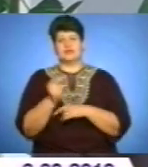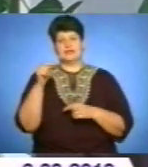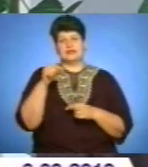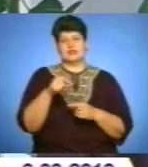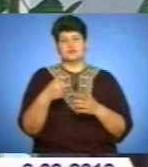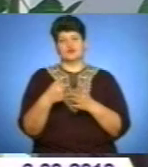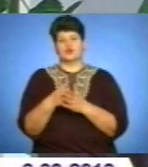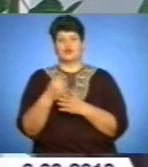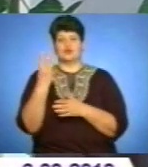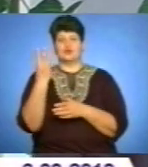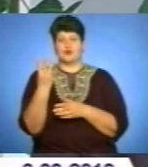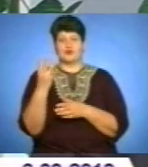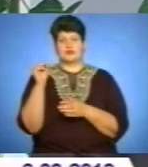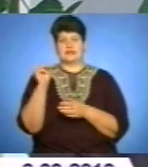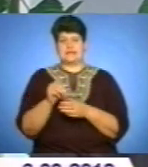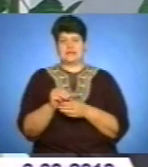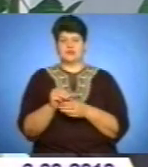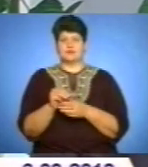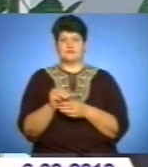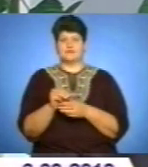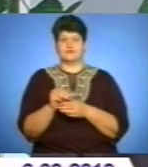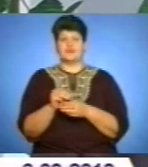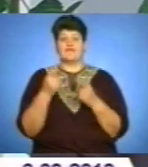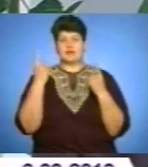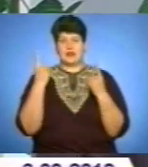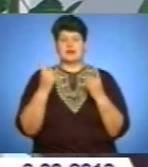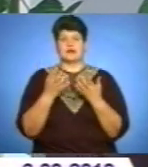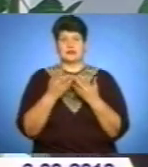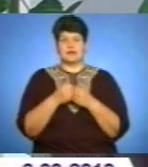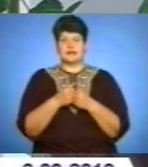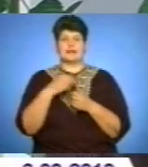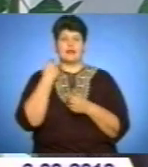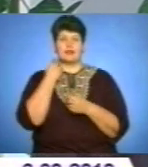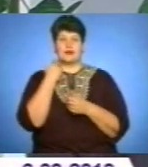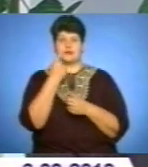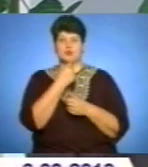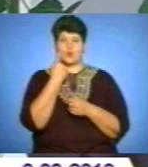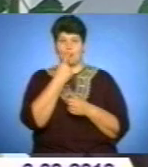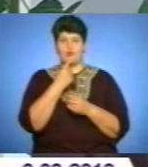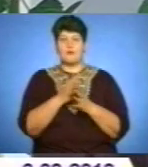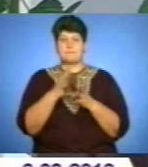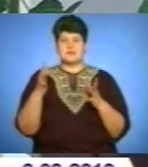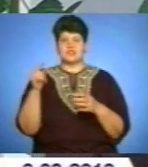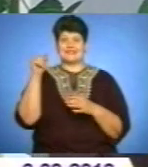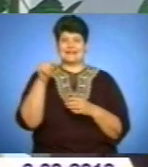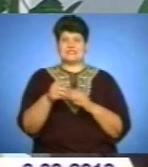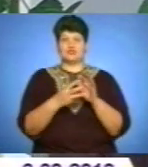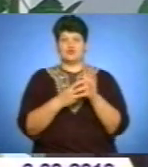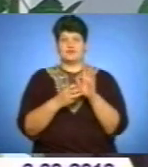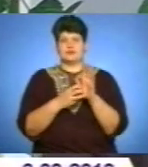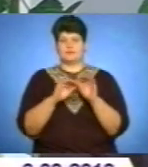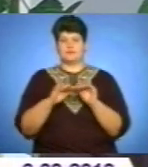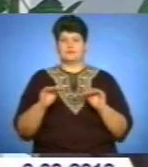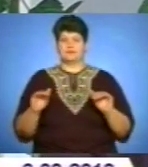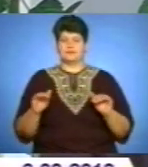до 3000. Досить велика кількість і на англійську мову понад 1800